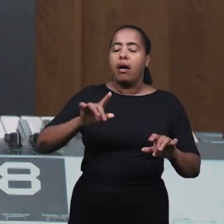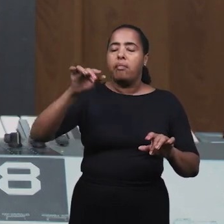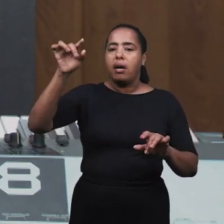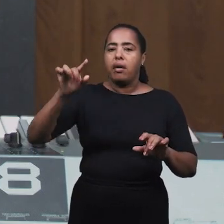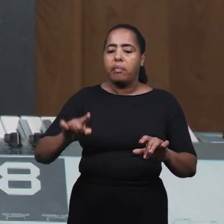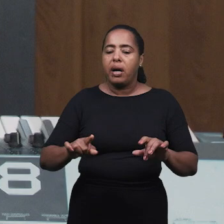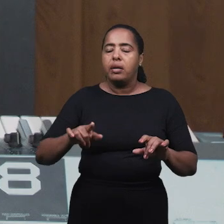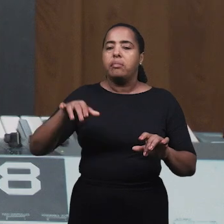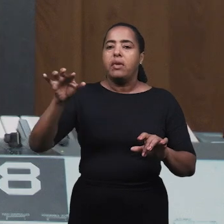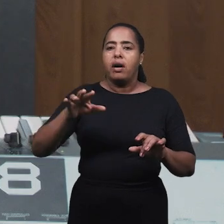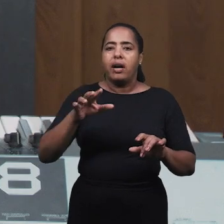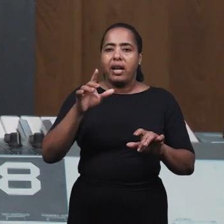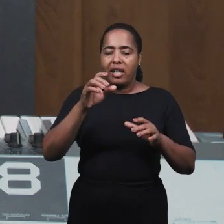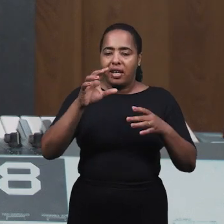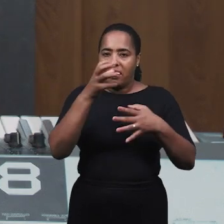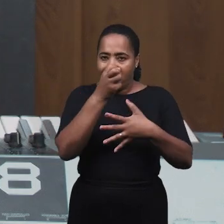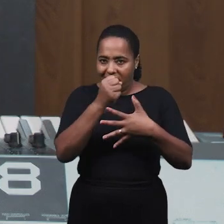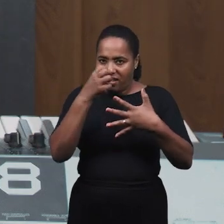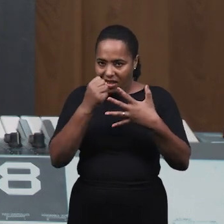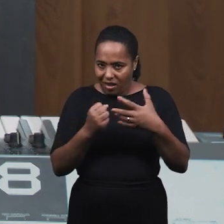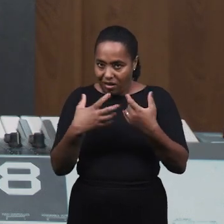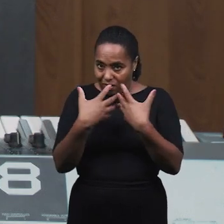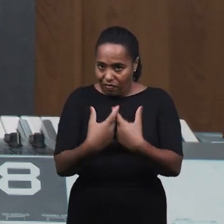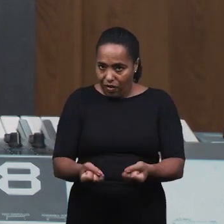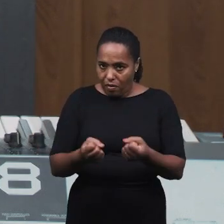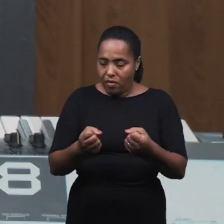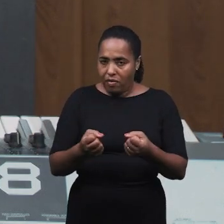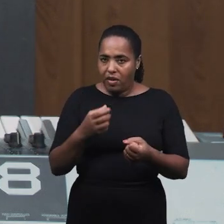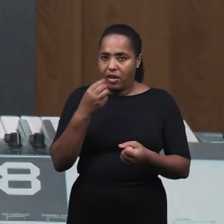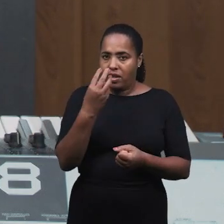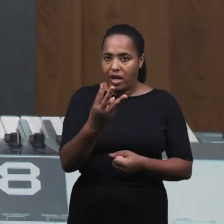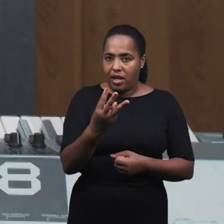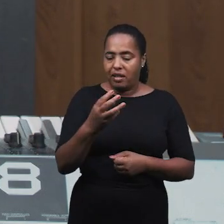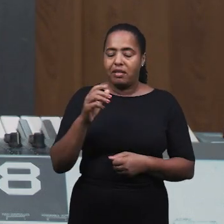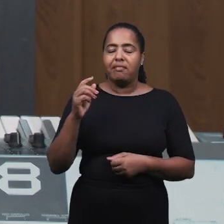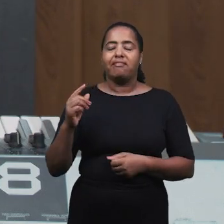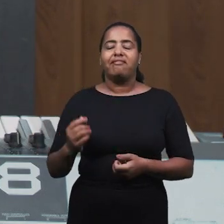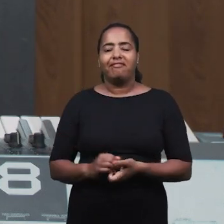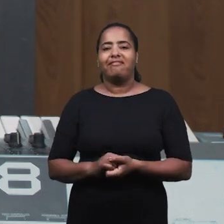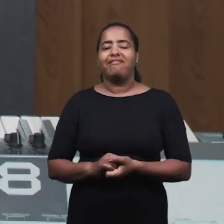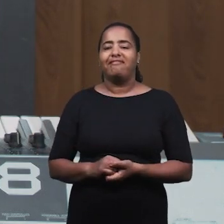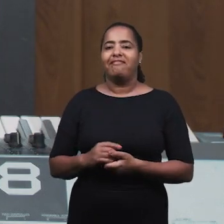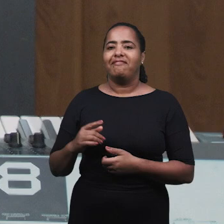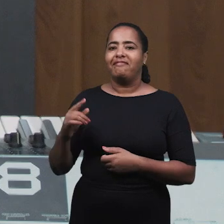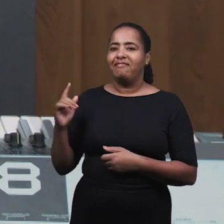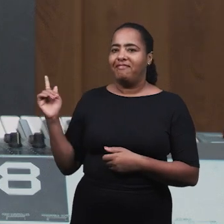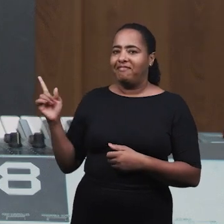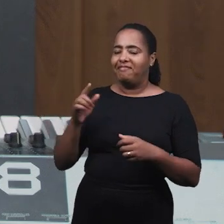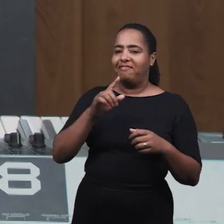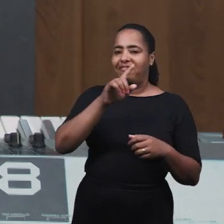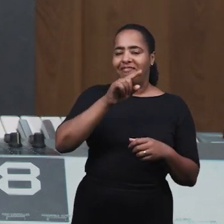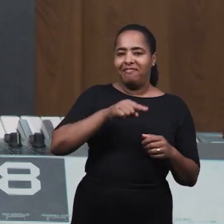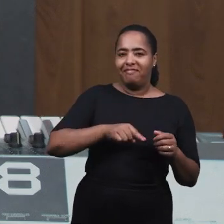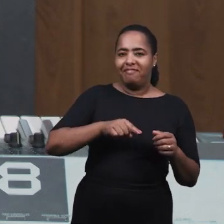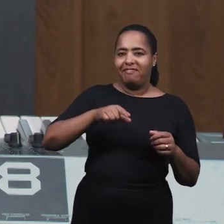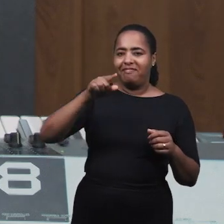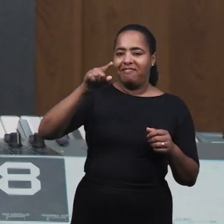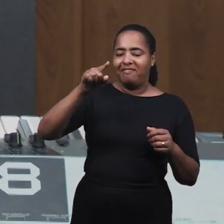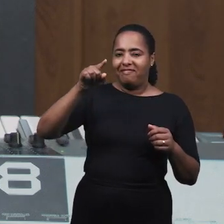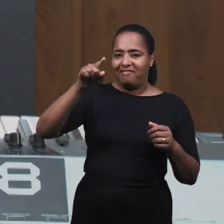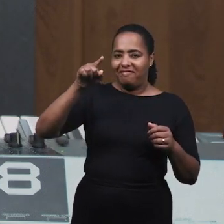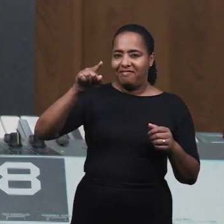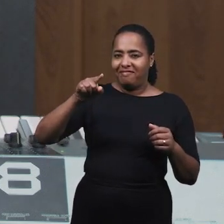temps chaque note. Une et un temps chaque note. Allons-y avec moi. 3 et...